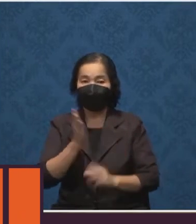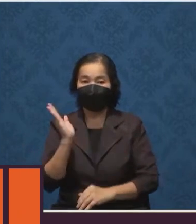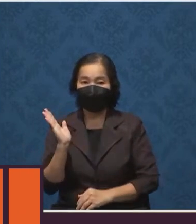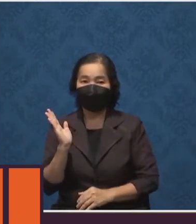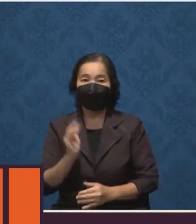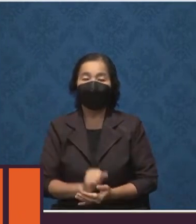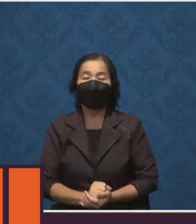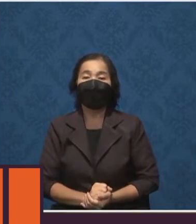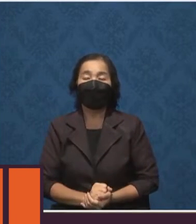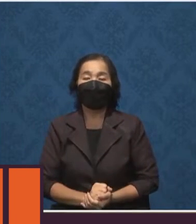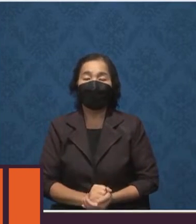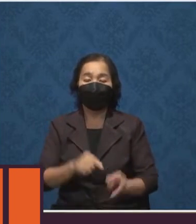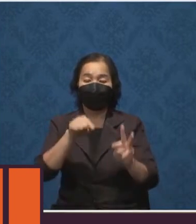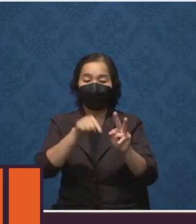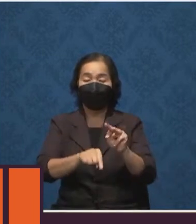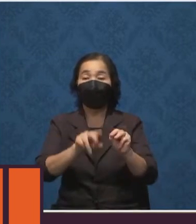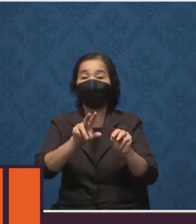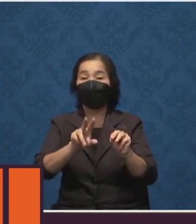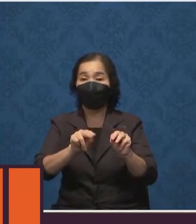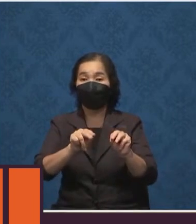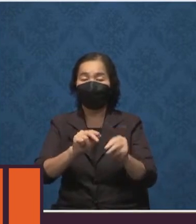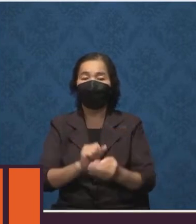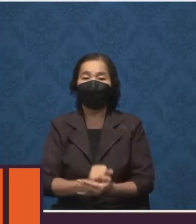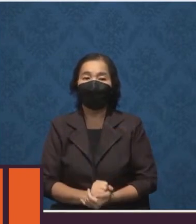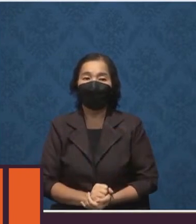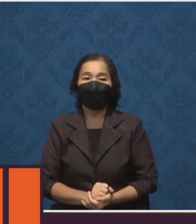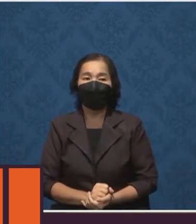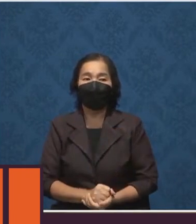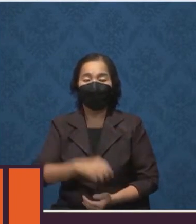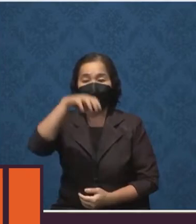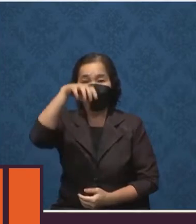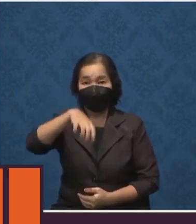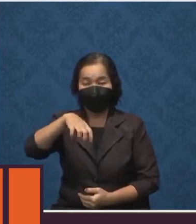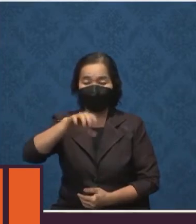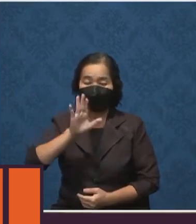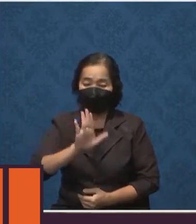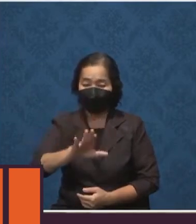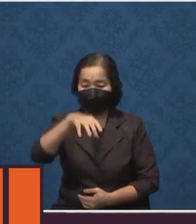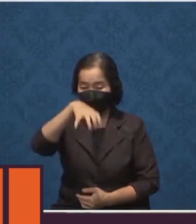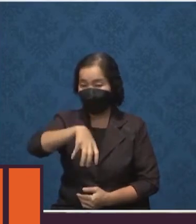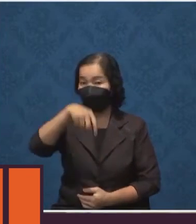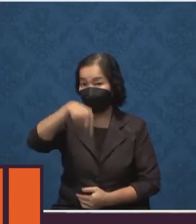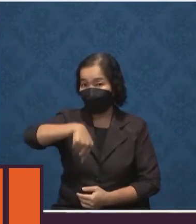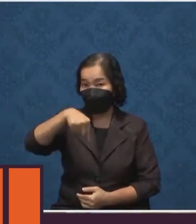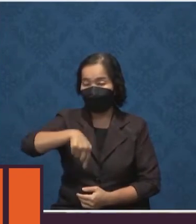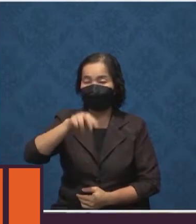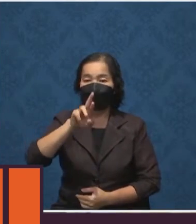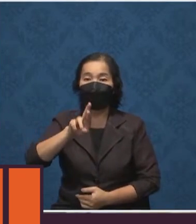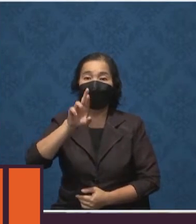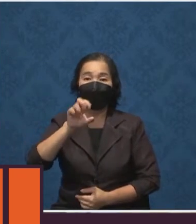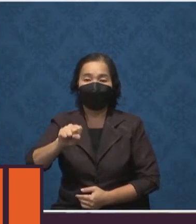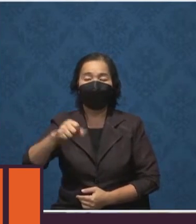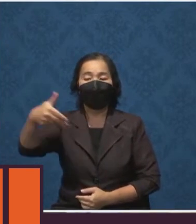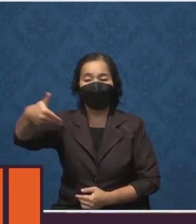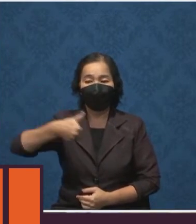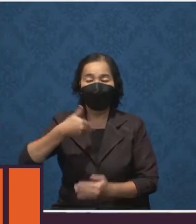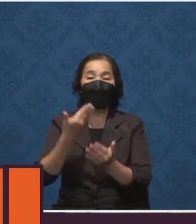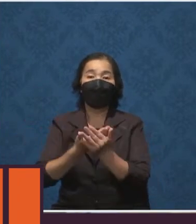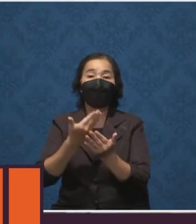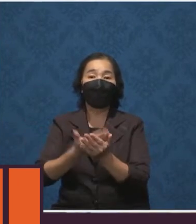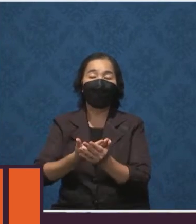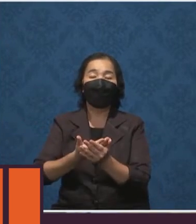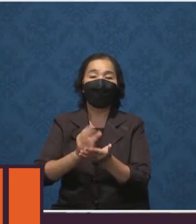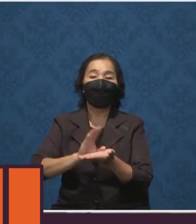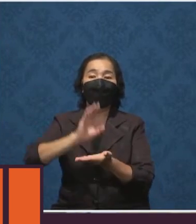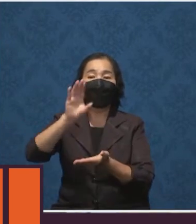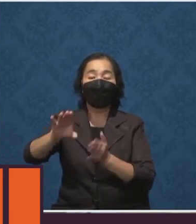มาตลาที่ 30 ครัหน่วยงานของรศษพาเรา...ขอจัสนgebautระมาณัผมมขอ